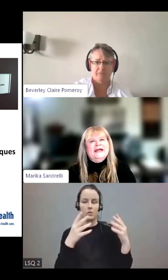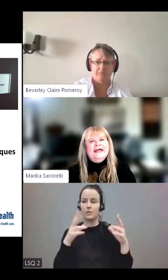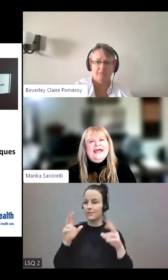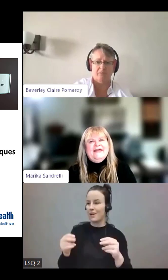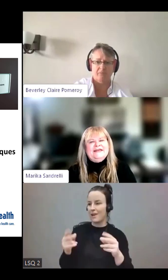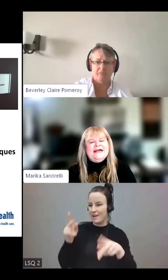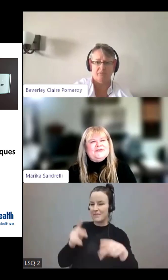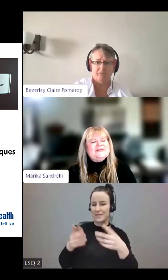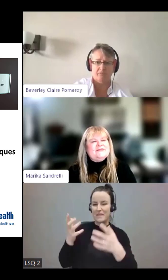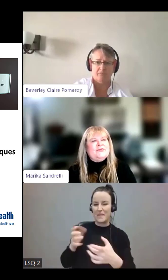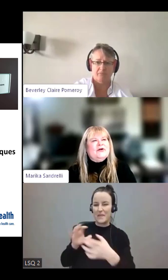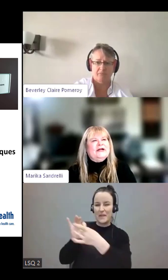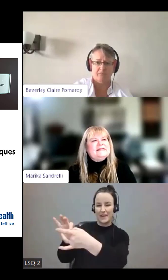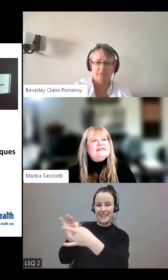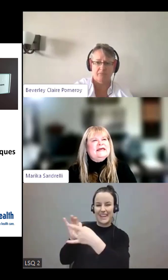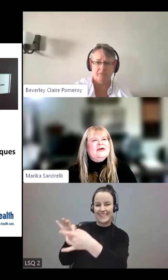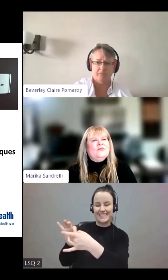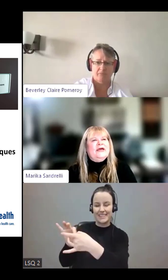Donc,